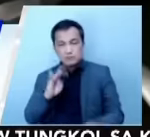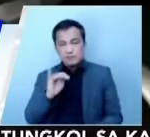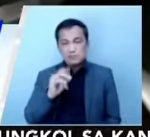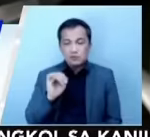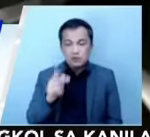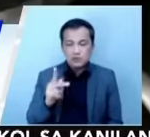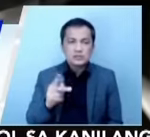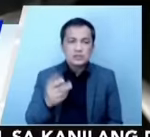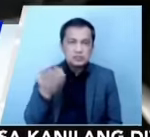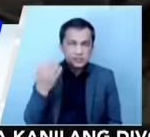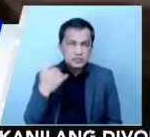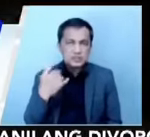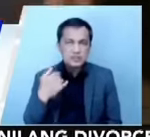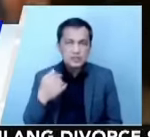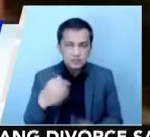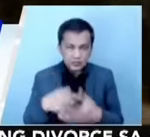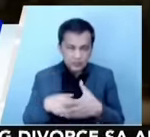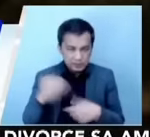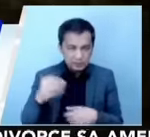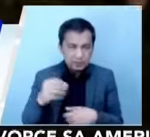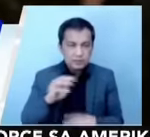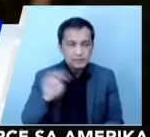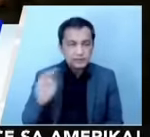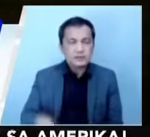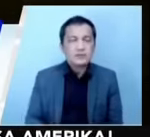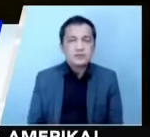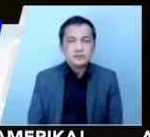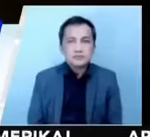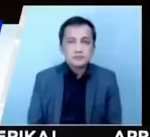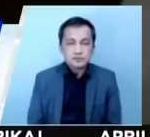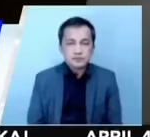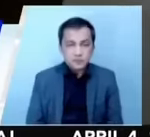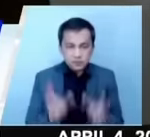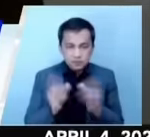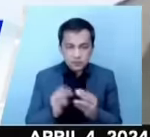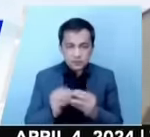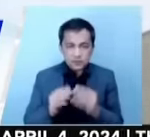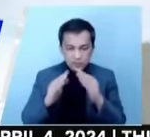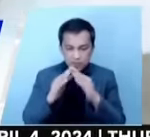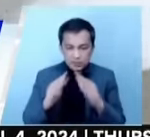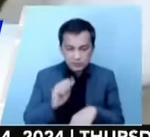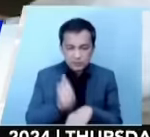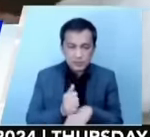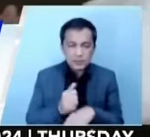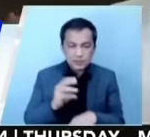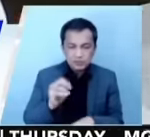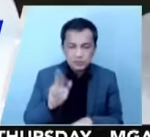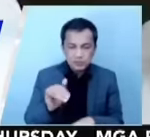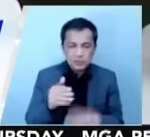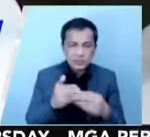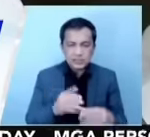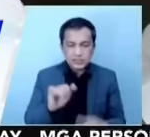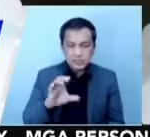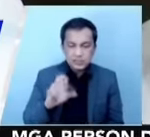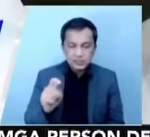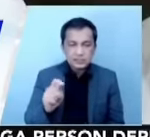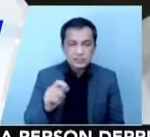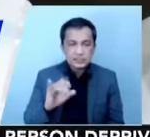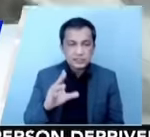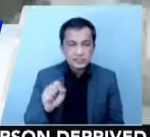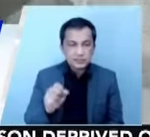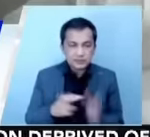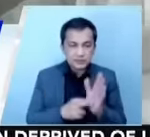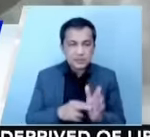ng palabas ng Metro Manila. Pinunong ni House Deputy Majority Leader at ACT-CIS Partidist Representative Erwin